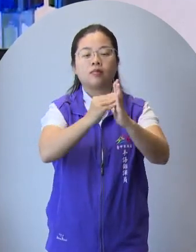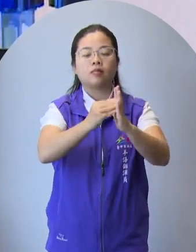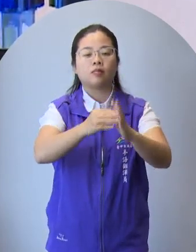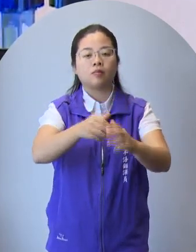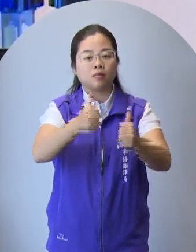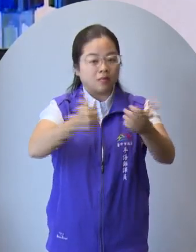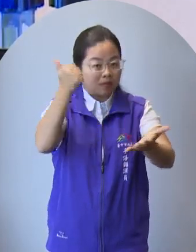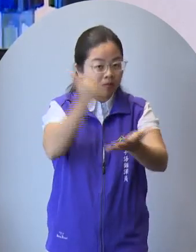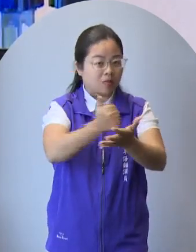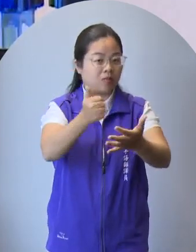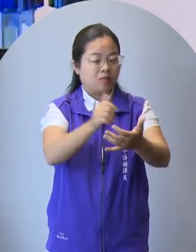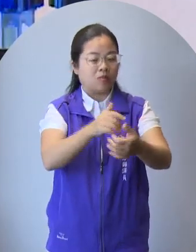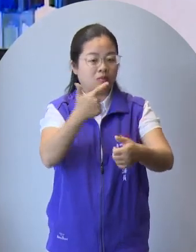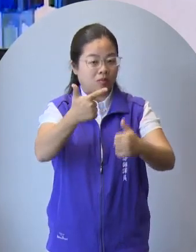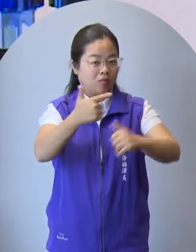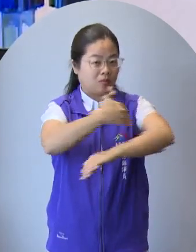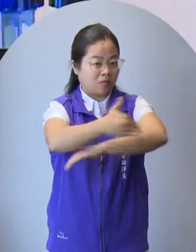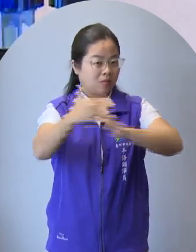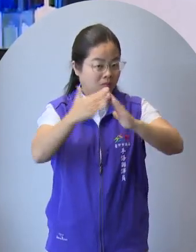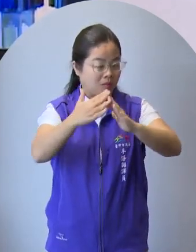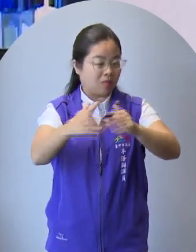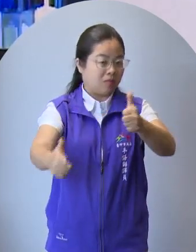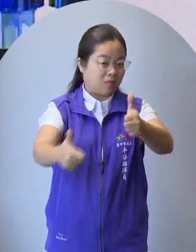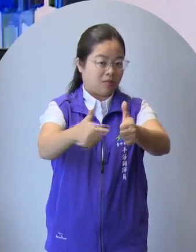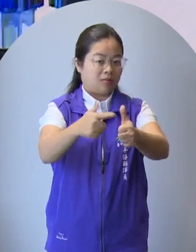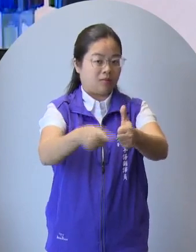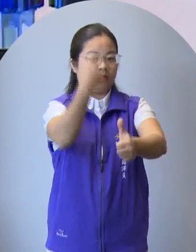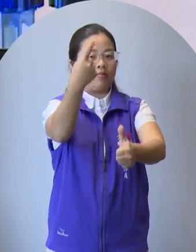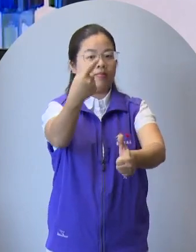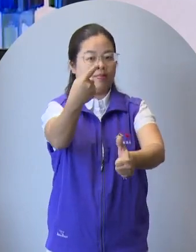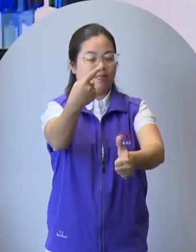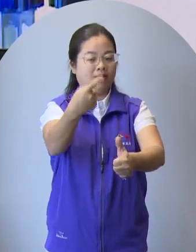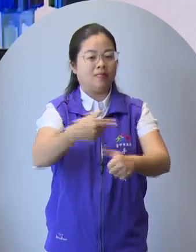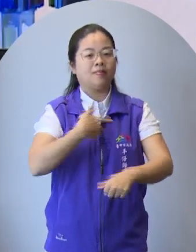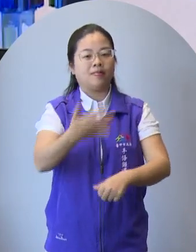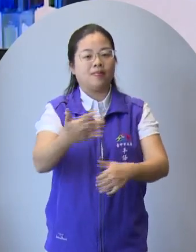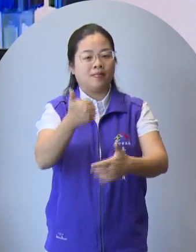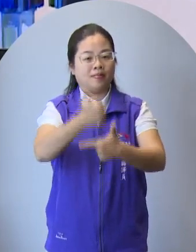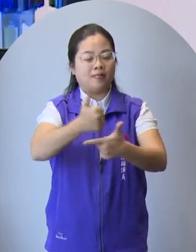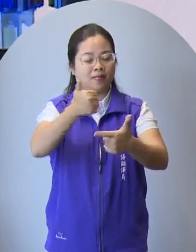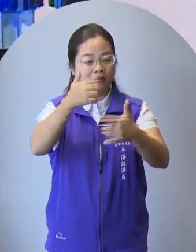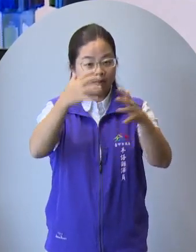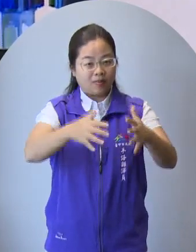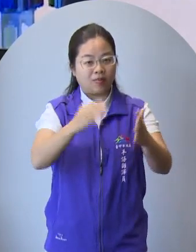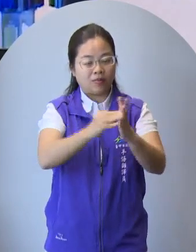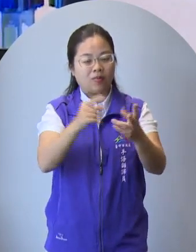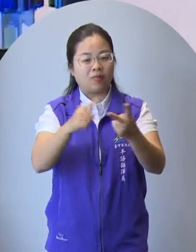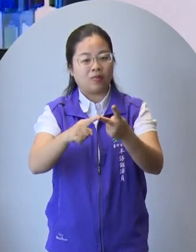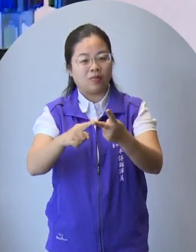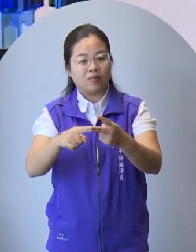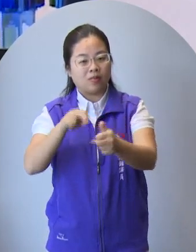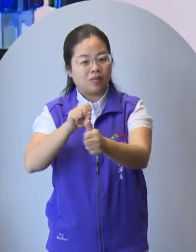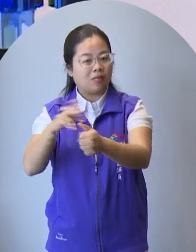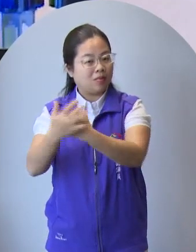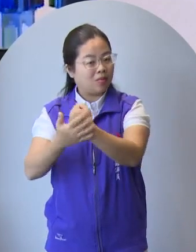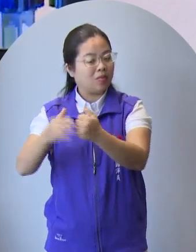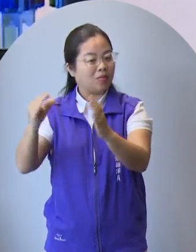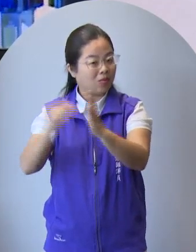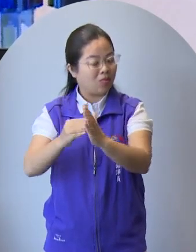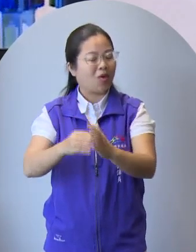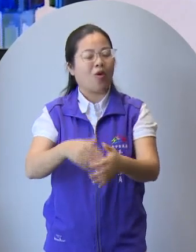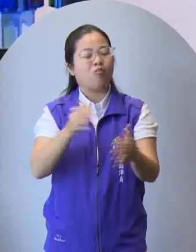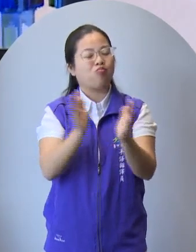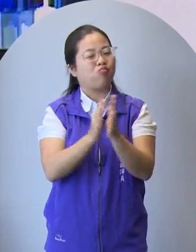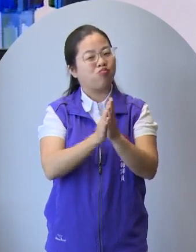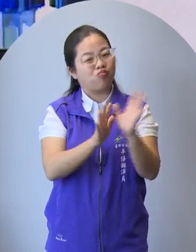六都第一名，好，荣获六都第一名，我们给建设局以及养护工程处一个热烈掌声好吗？不容易，